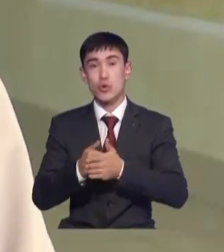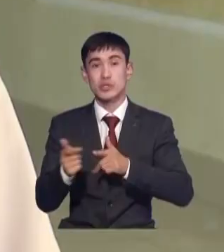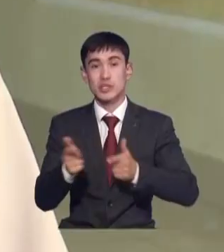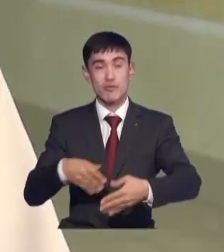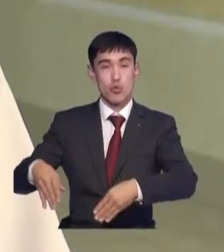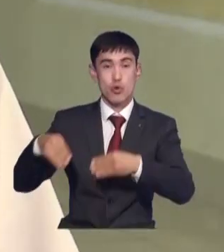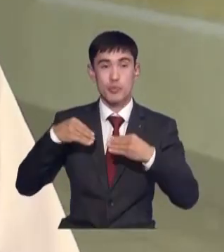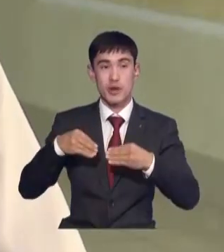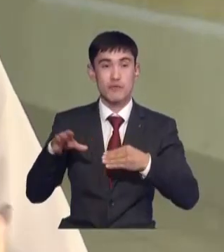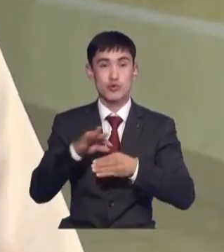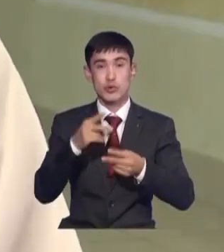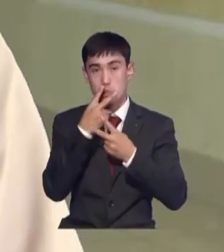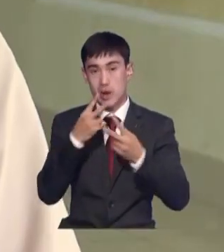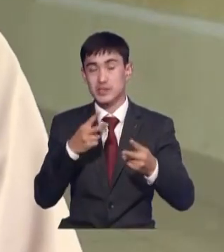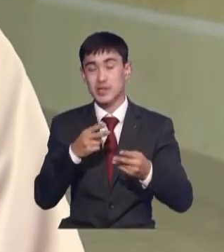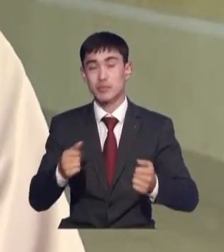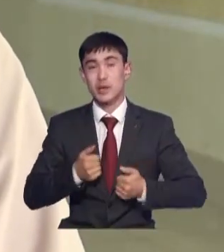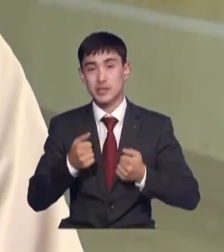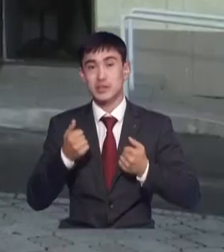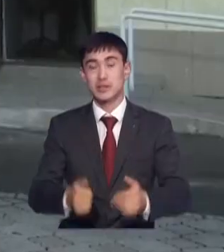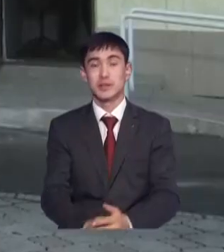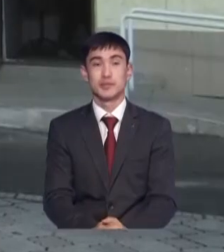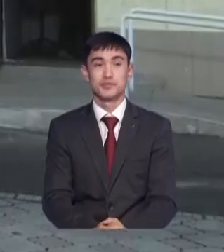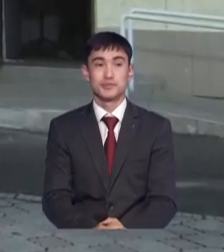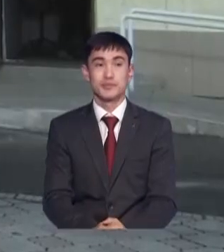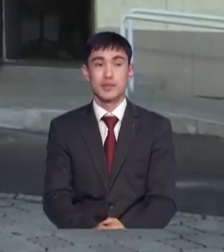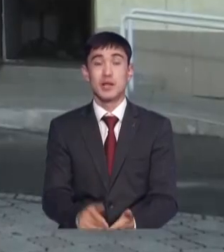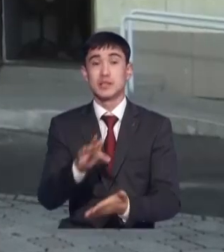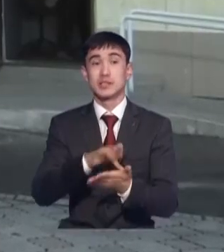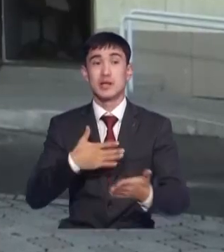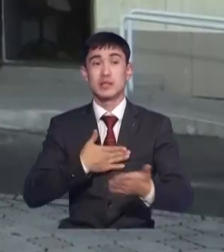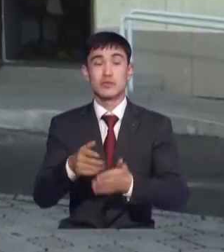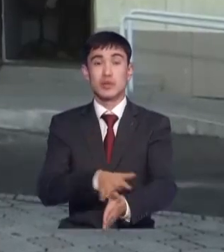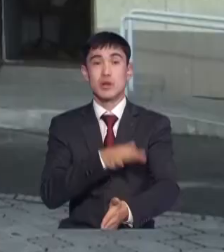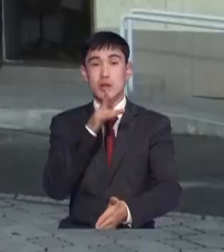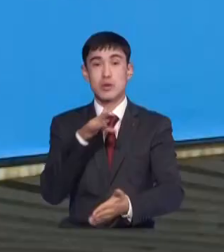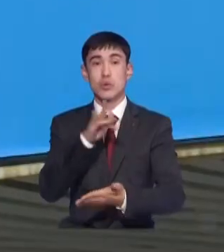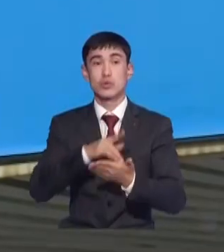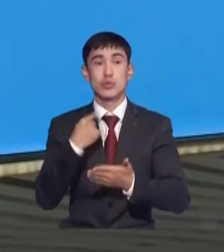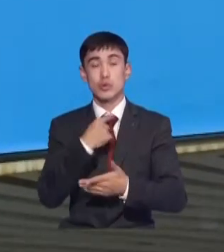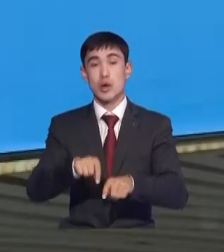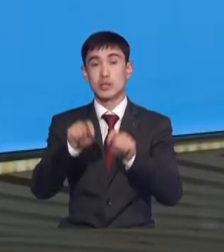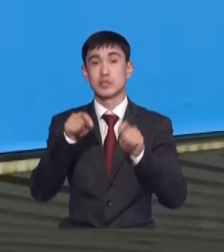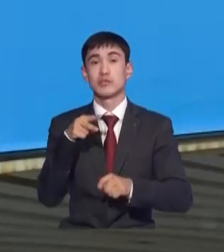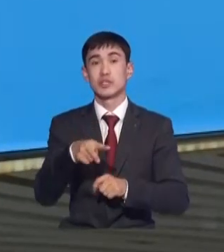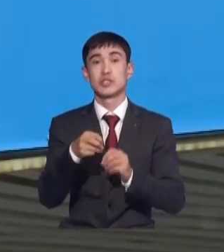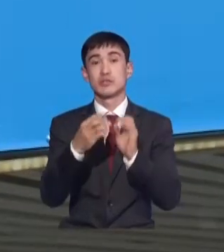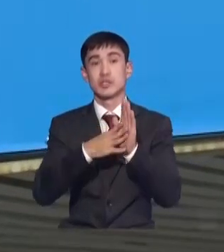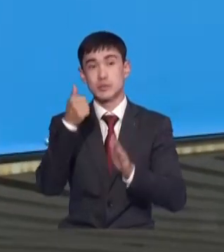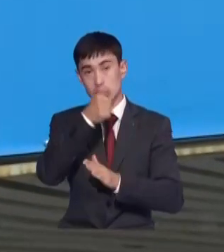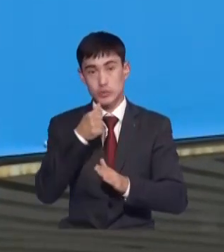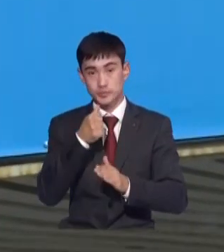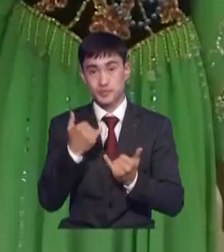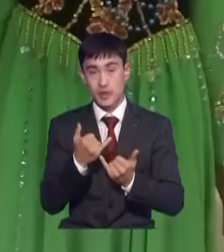курпе, все это мы постарались показать. Центр активного долголетия «Достар» в городе Талдыкурган был открыт в 2019